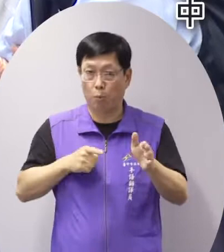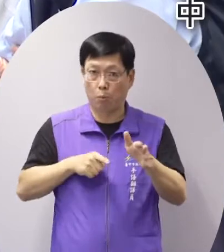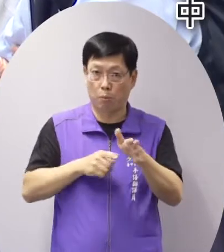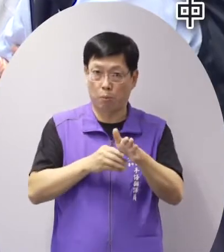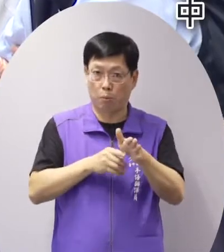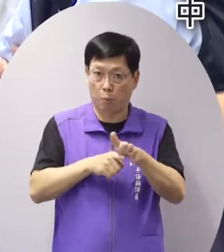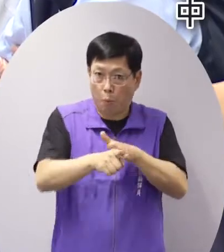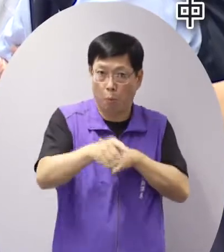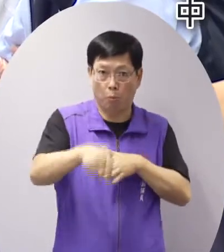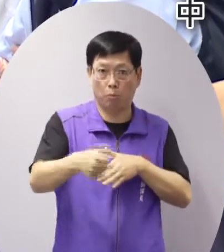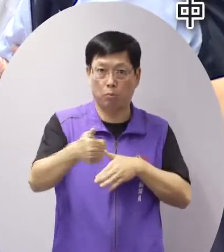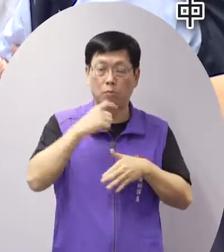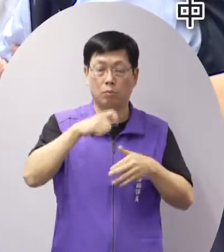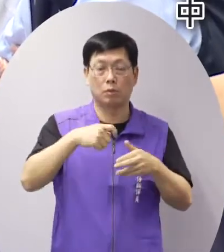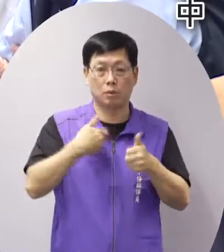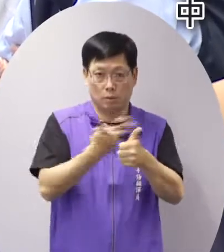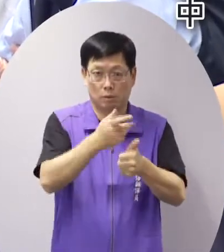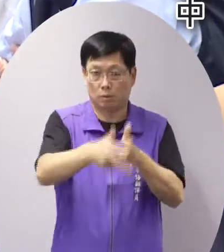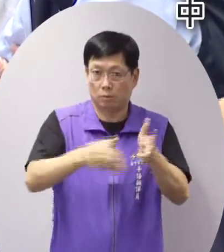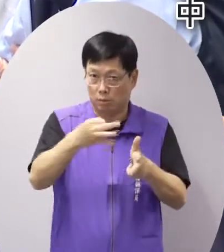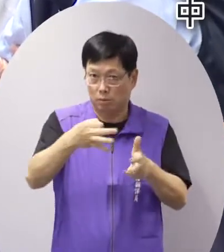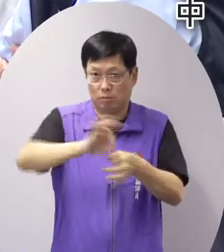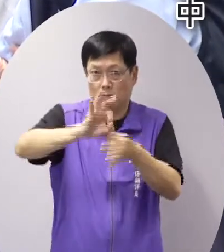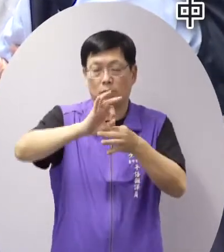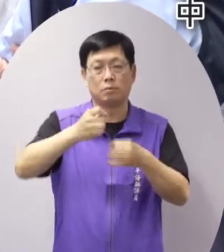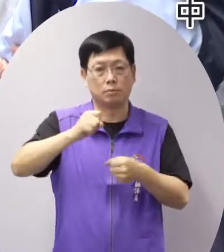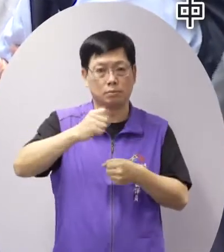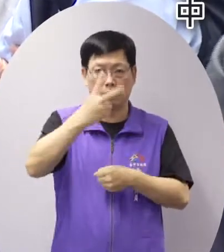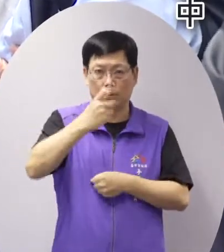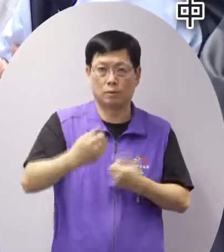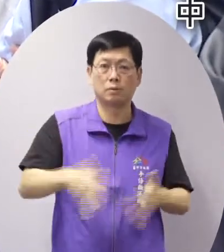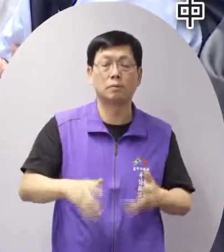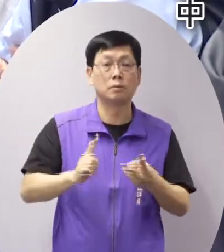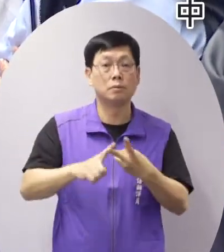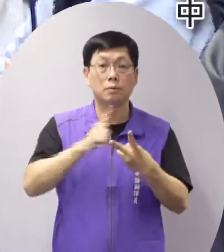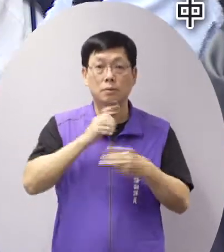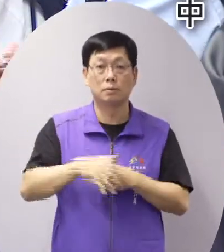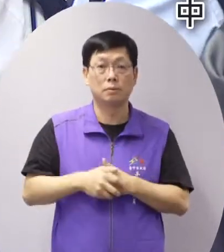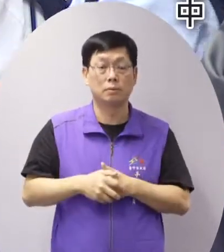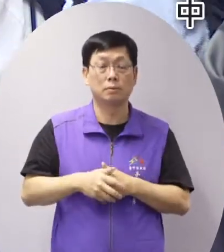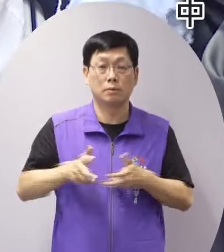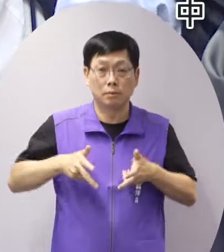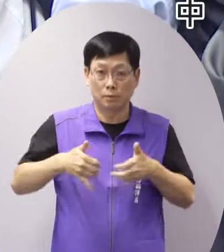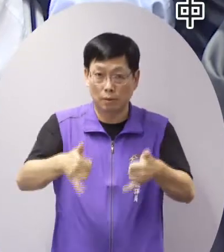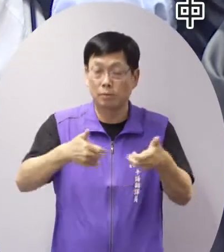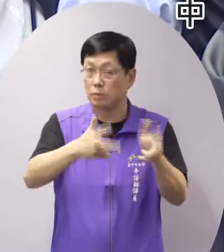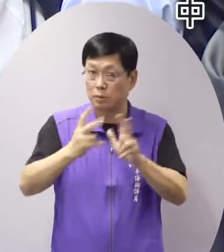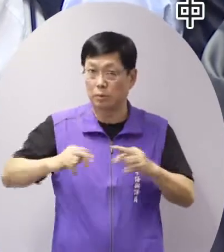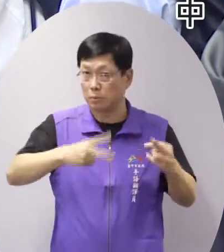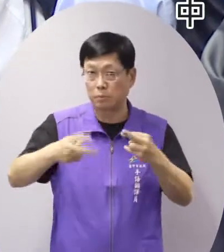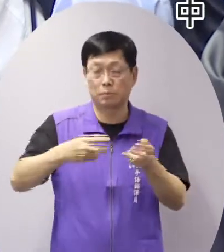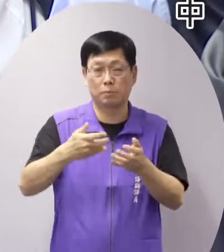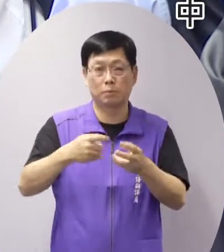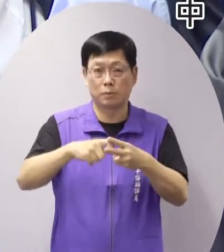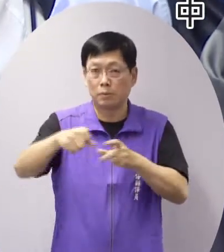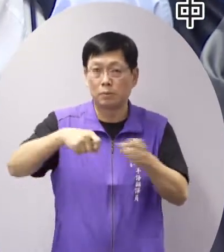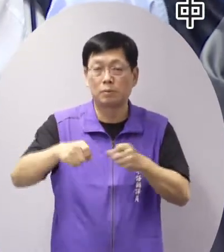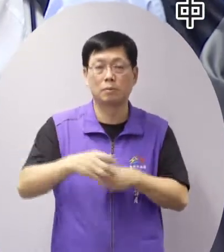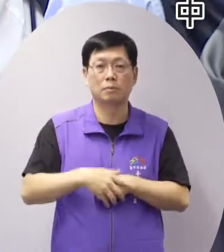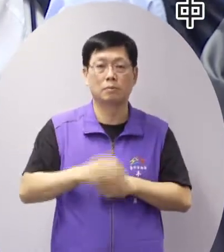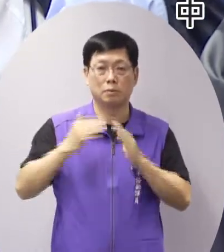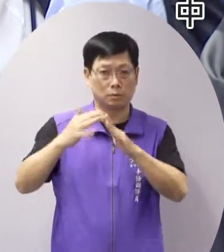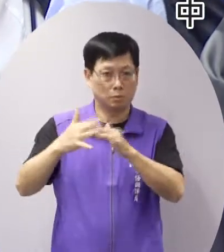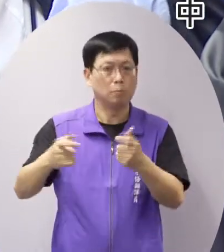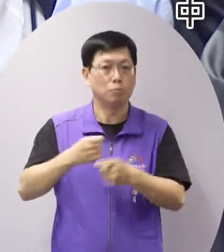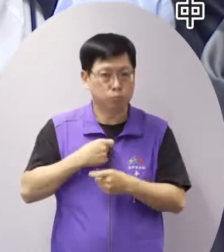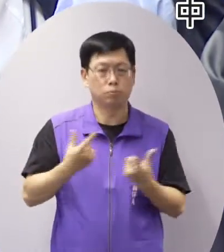厂商的经费也增加，所以我们编了2亿多的经费哈。还有道路桥梁小型工程，我们因为市民